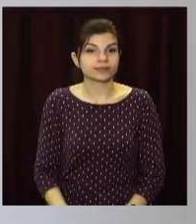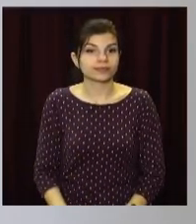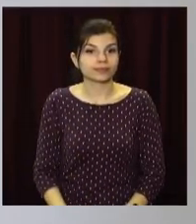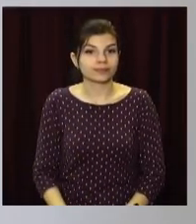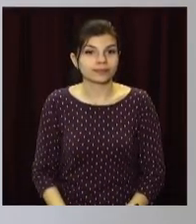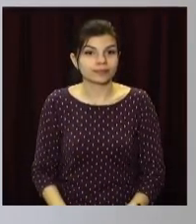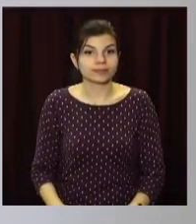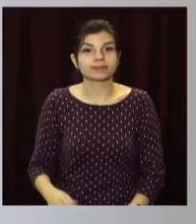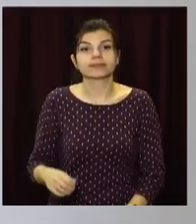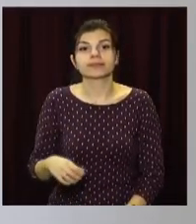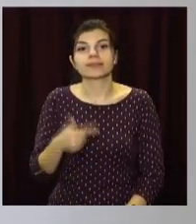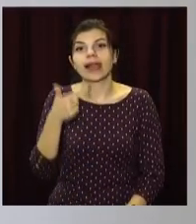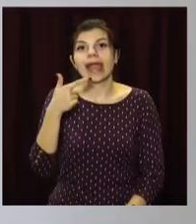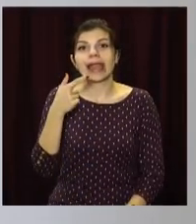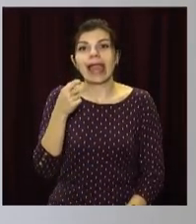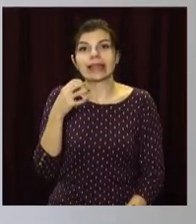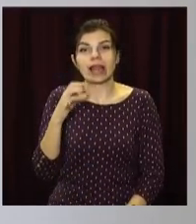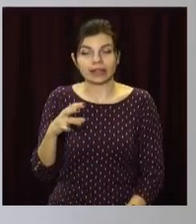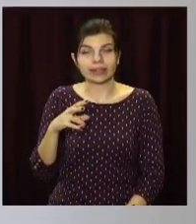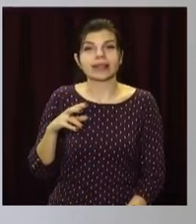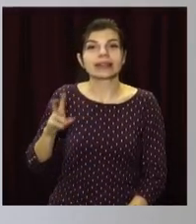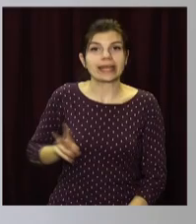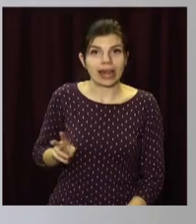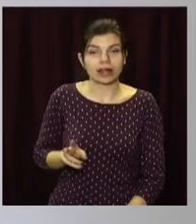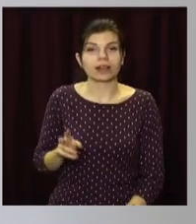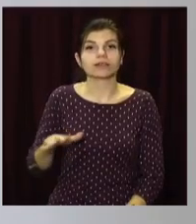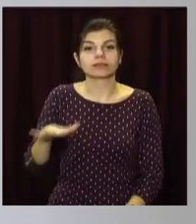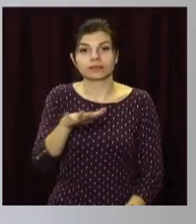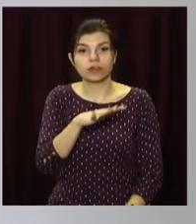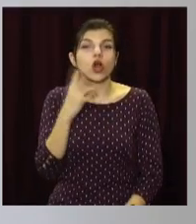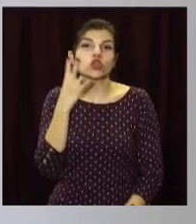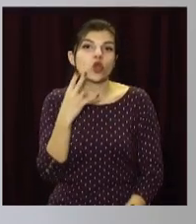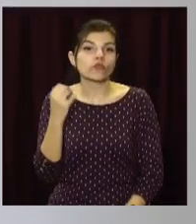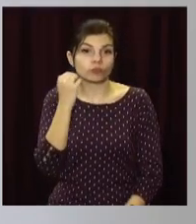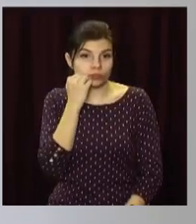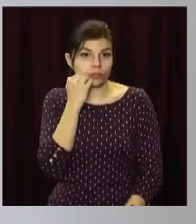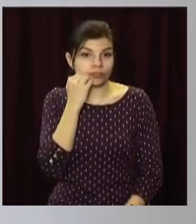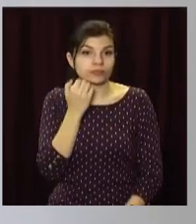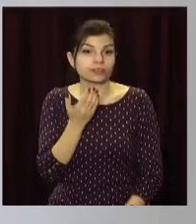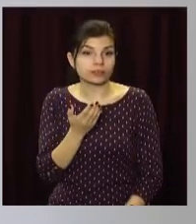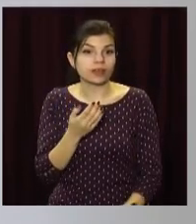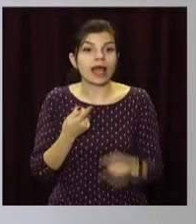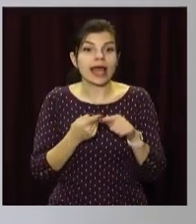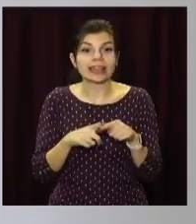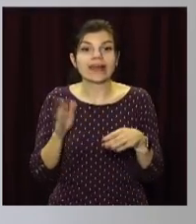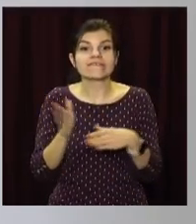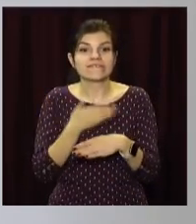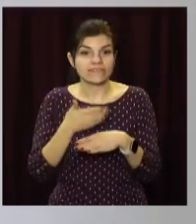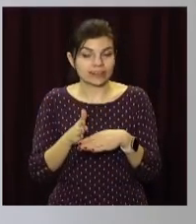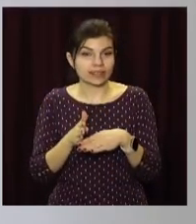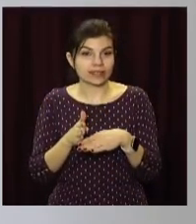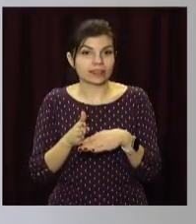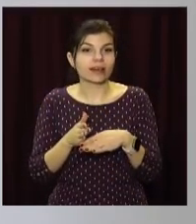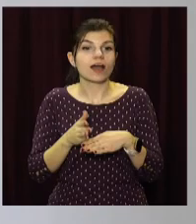апарата комп'ютерного томографа, буде вже поставлений рентгенологічний апарат сучасний європейського